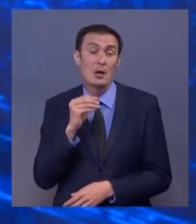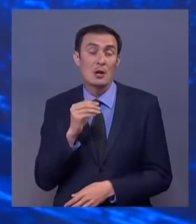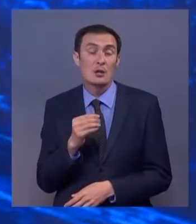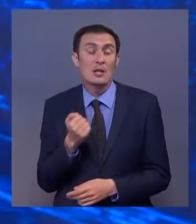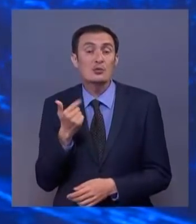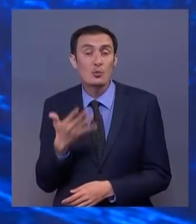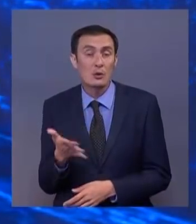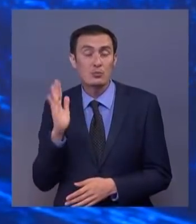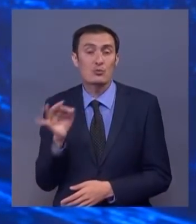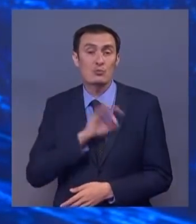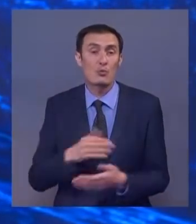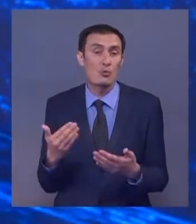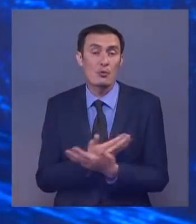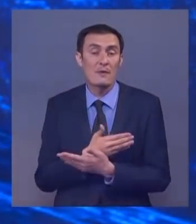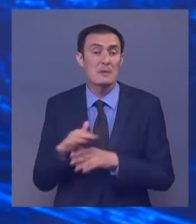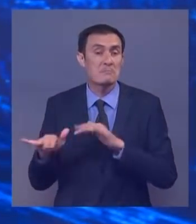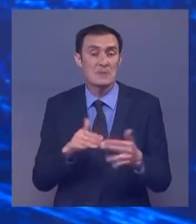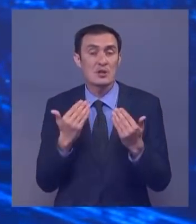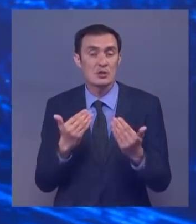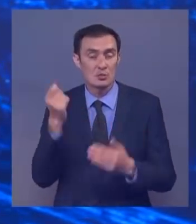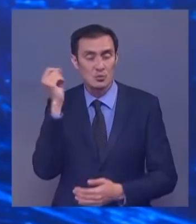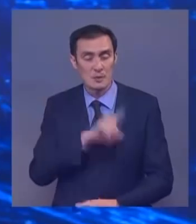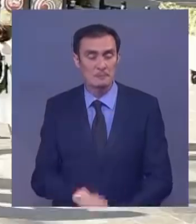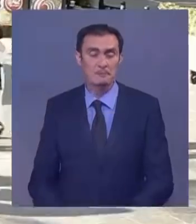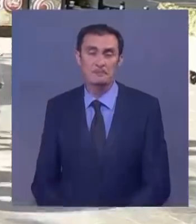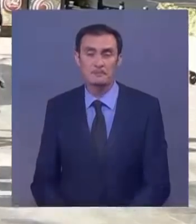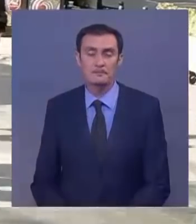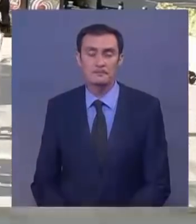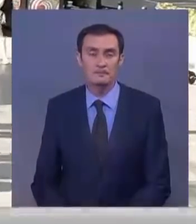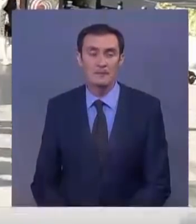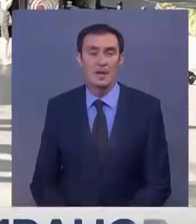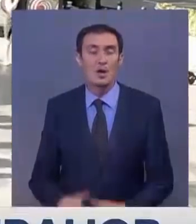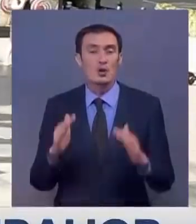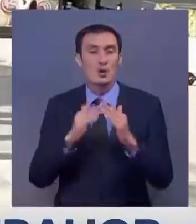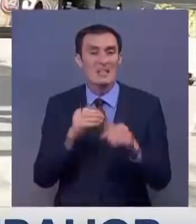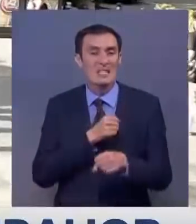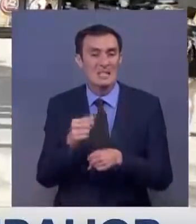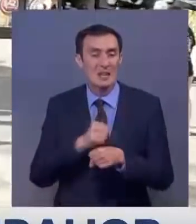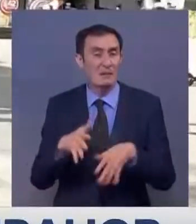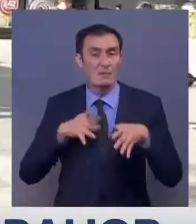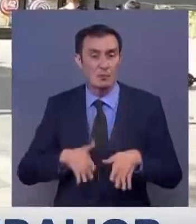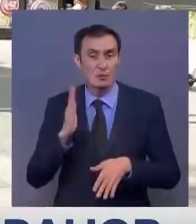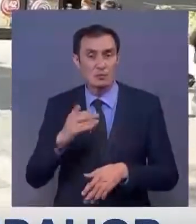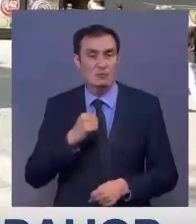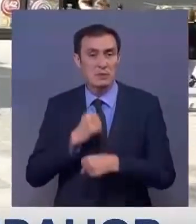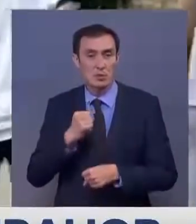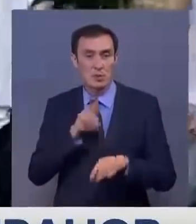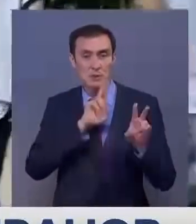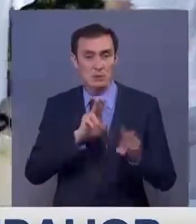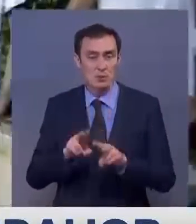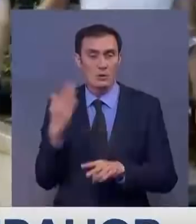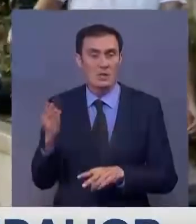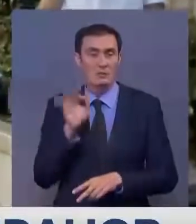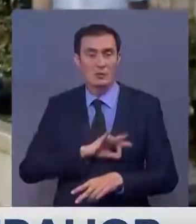Насколько действенная будет новая мера, выясняла Юлия Тужилкина. Домашние тираны в Грузии теперь под серьезным надзором. На